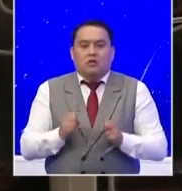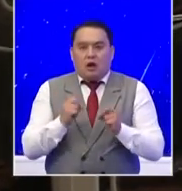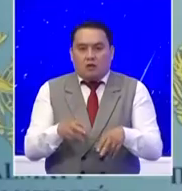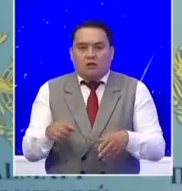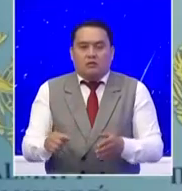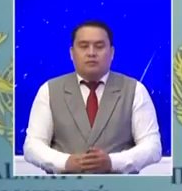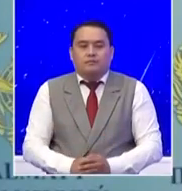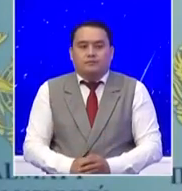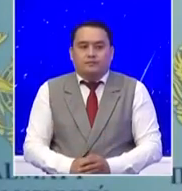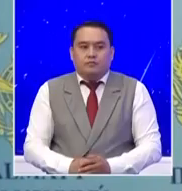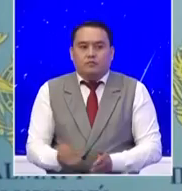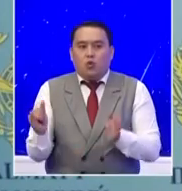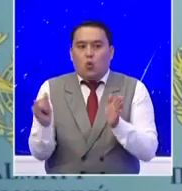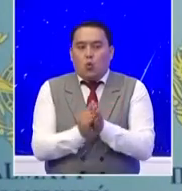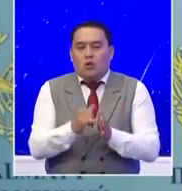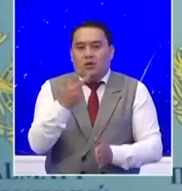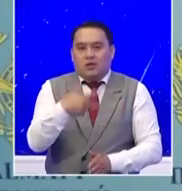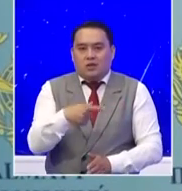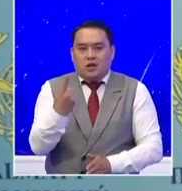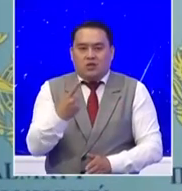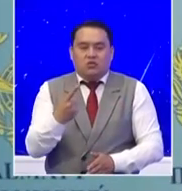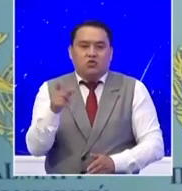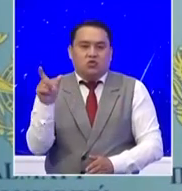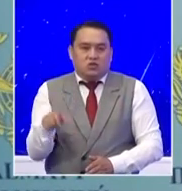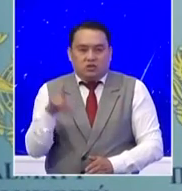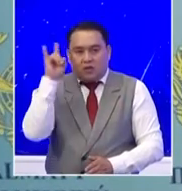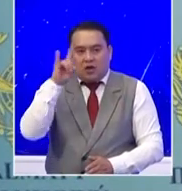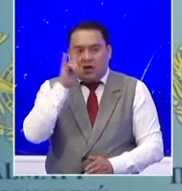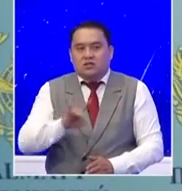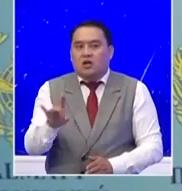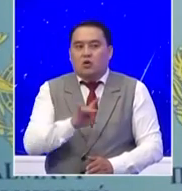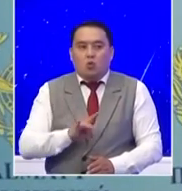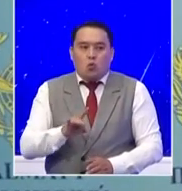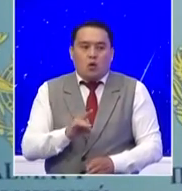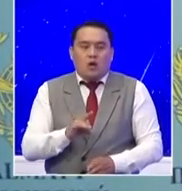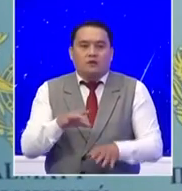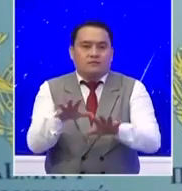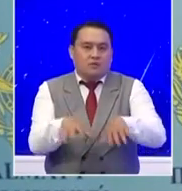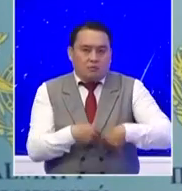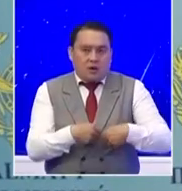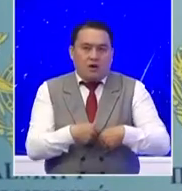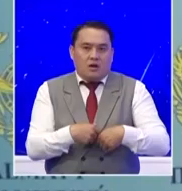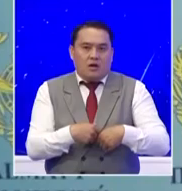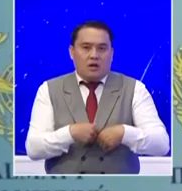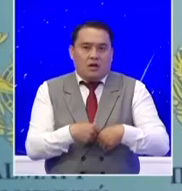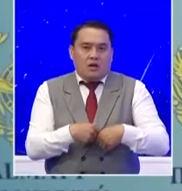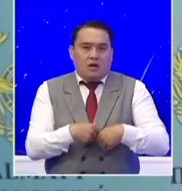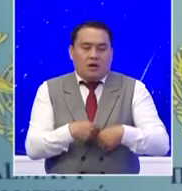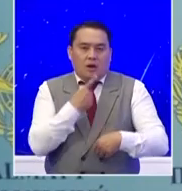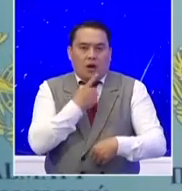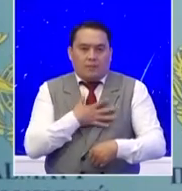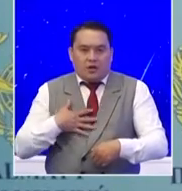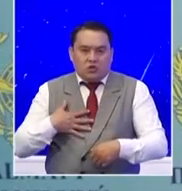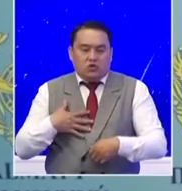нападения. Установлен и задержан 31-летний житель Сарканского района, у которого изъяты деформированный